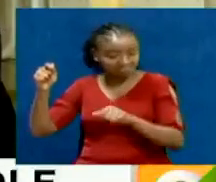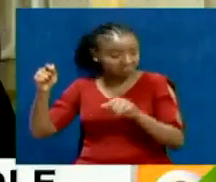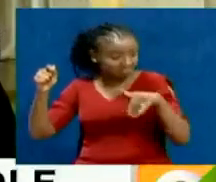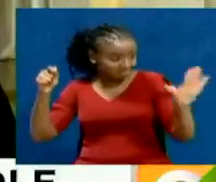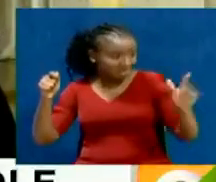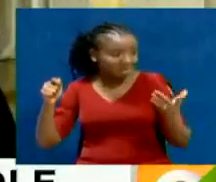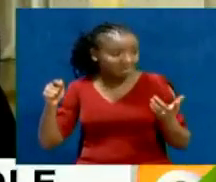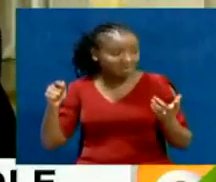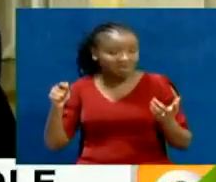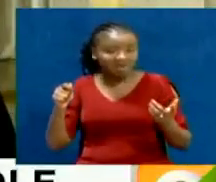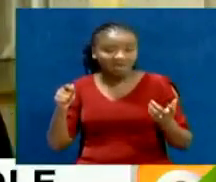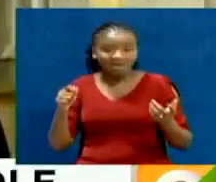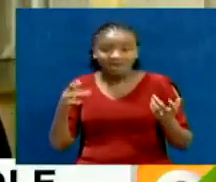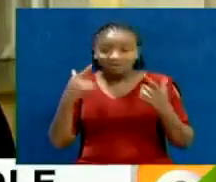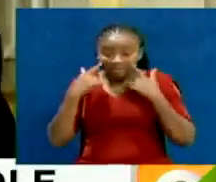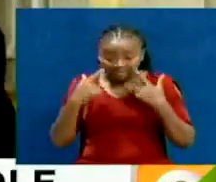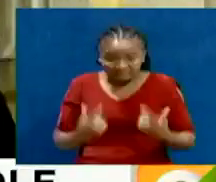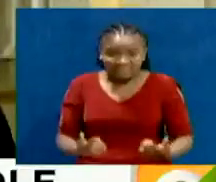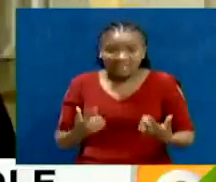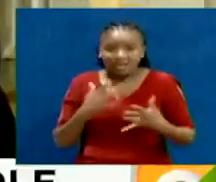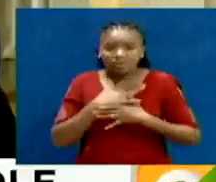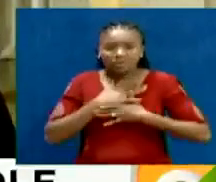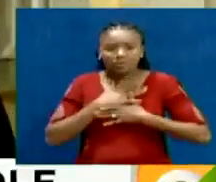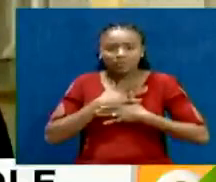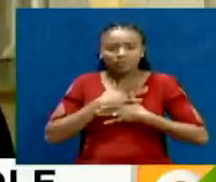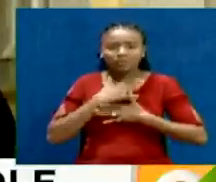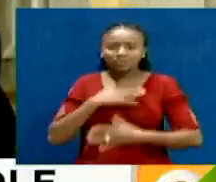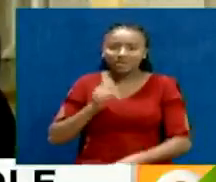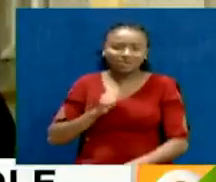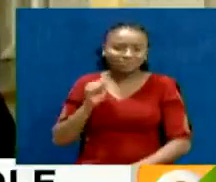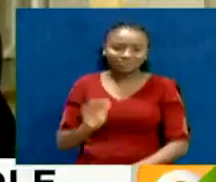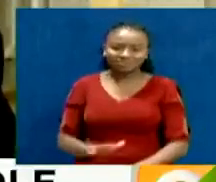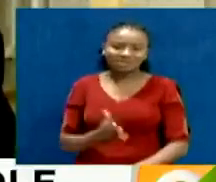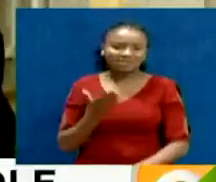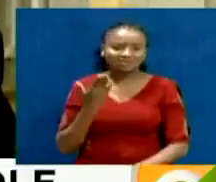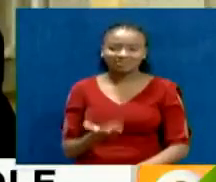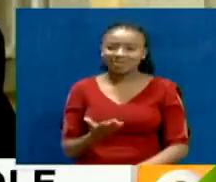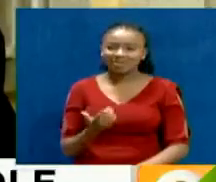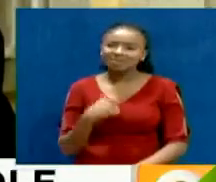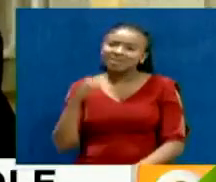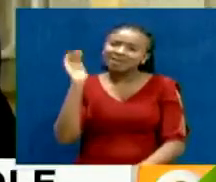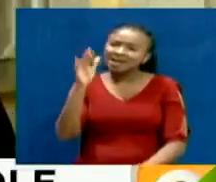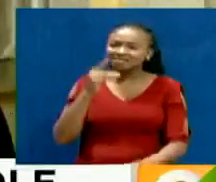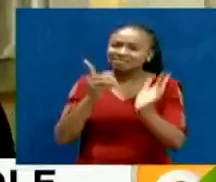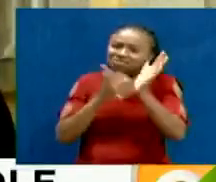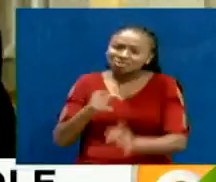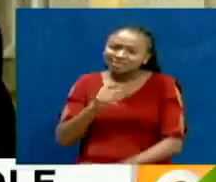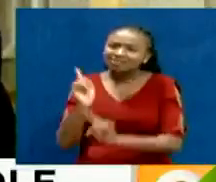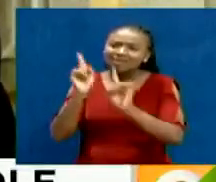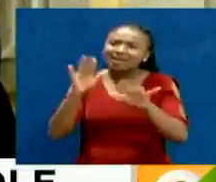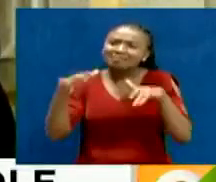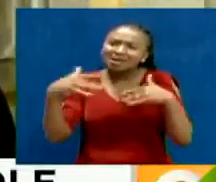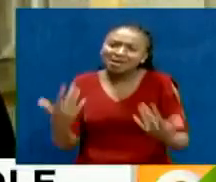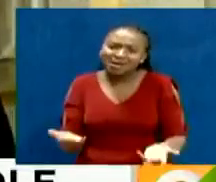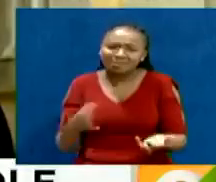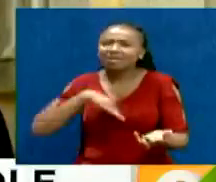mwenye unamtafuta. Sasa kuangalia naona ni mtoto wangu ndiye amelala hapo. Nikauliza huyo daktari, kwani alifika hapa